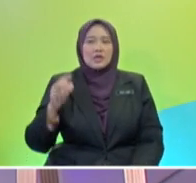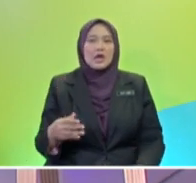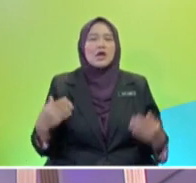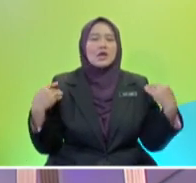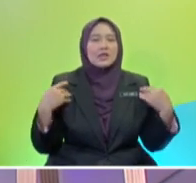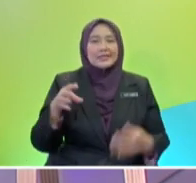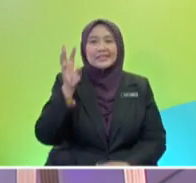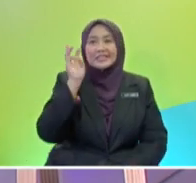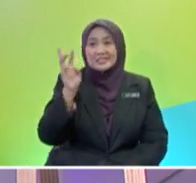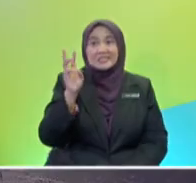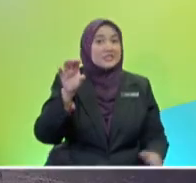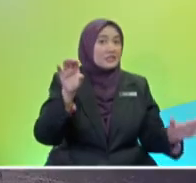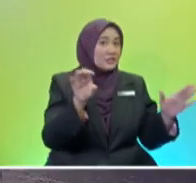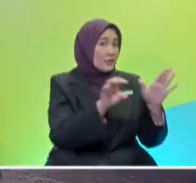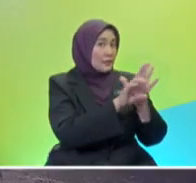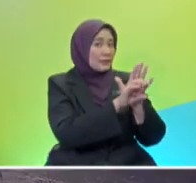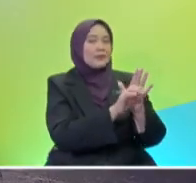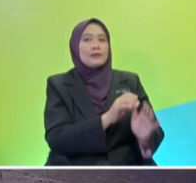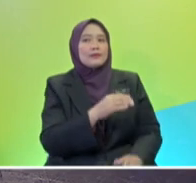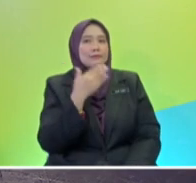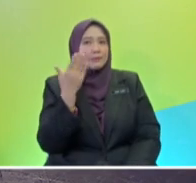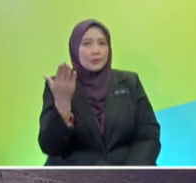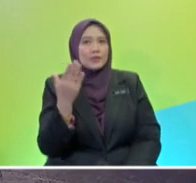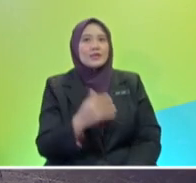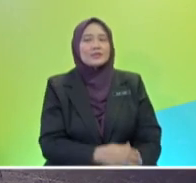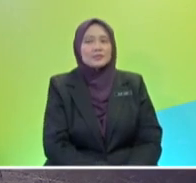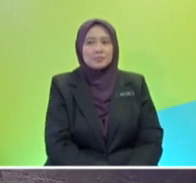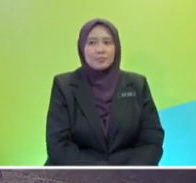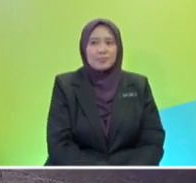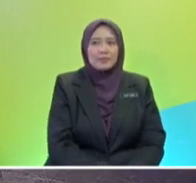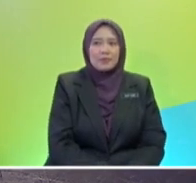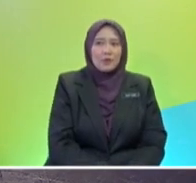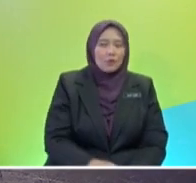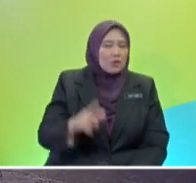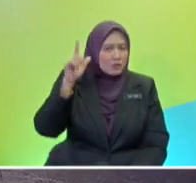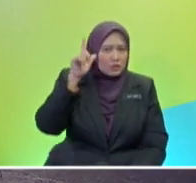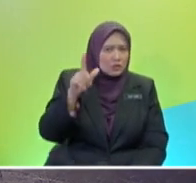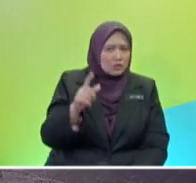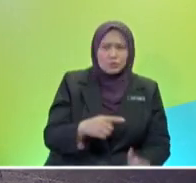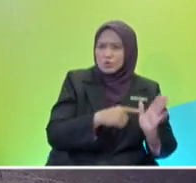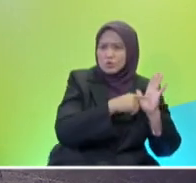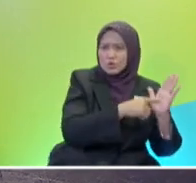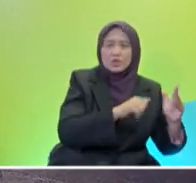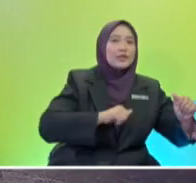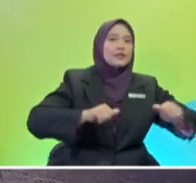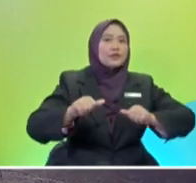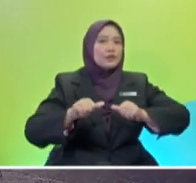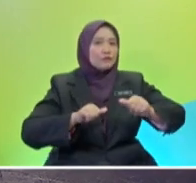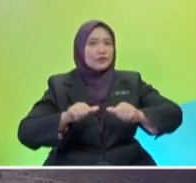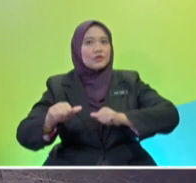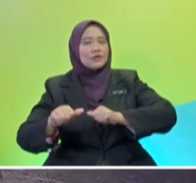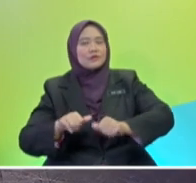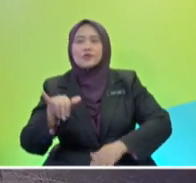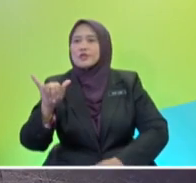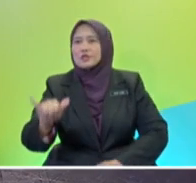6 gambar di situ oke di mana gambar-gambar tersebut menunjukkan activity Activity